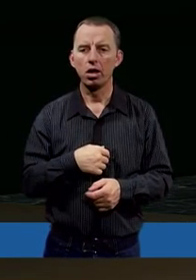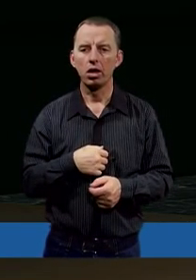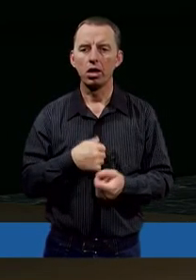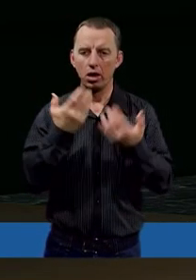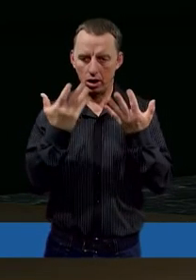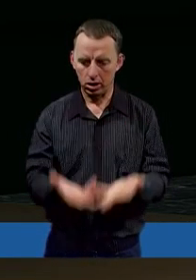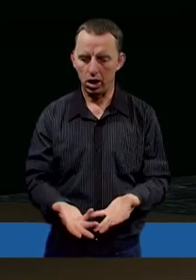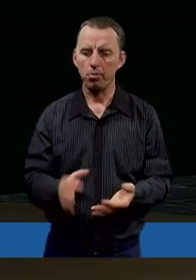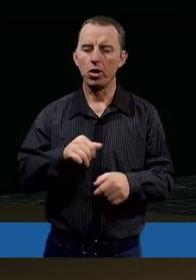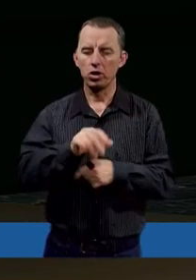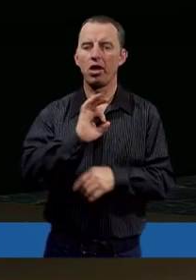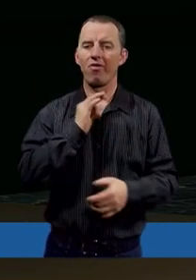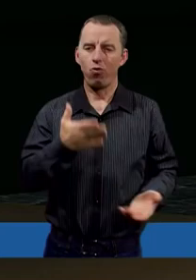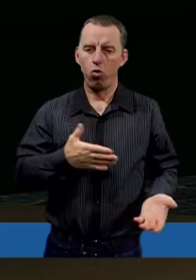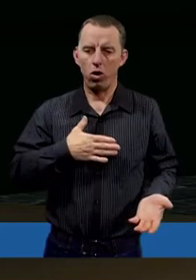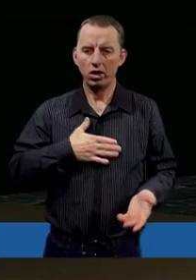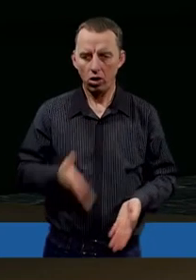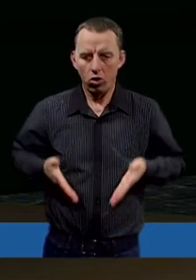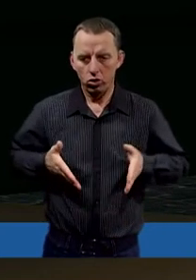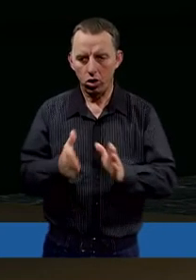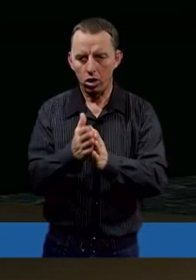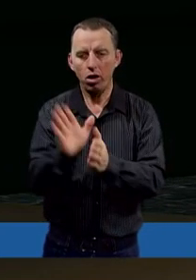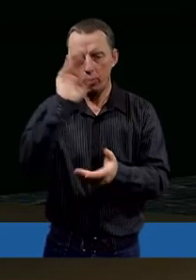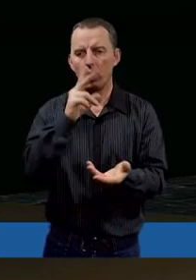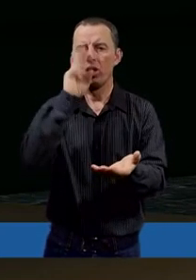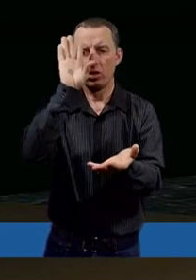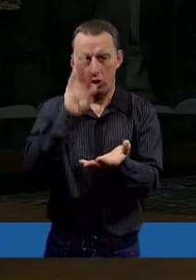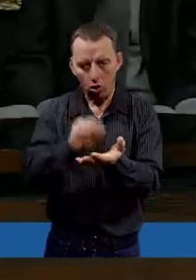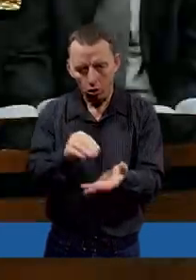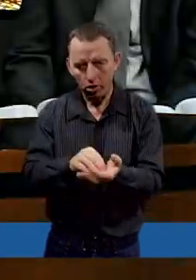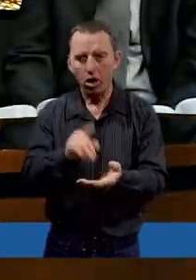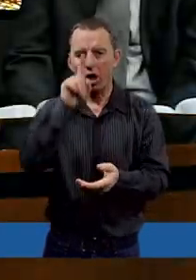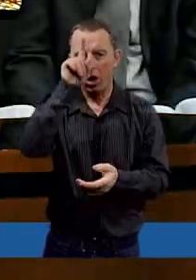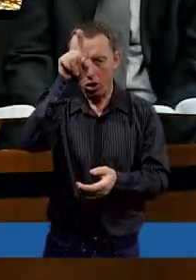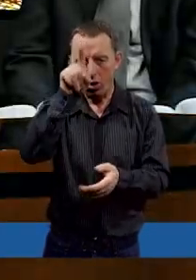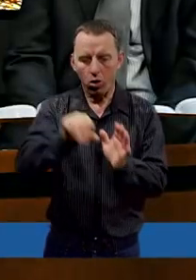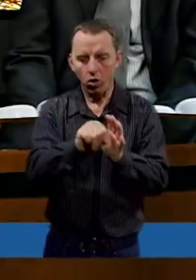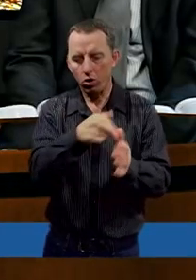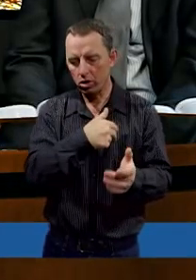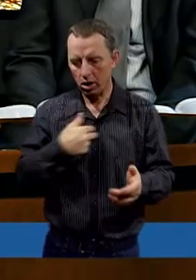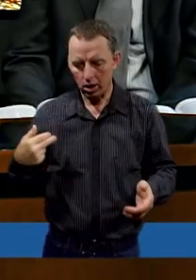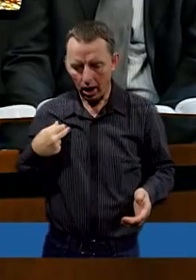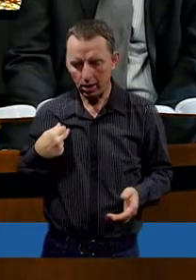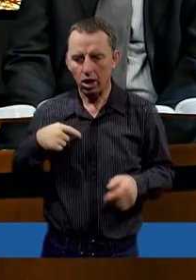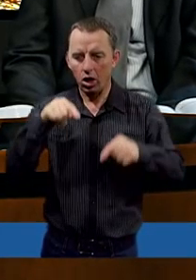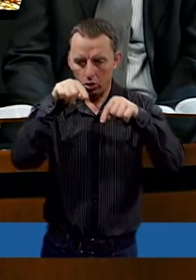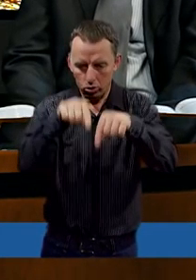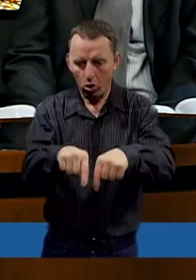gdy chcemy iść swoją drogą, Pan Bóg nas doświadcza. I to od nas zależy,